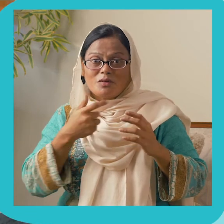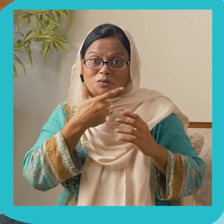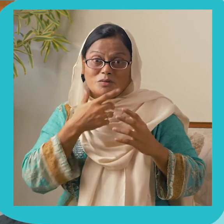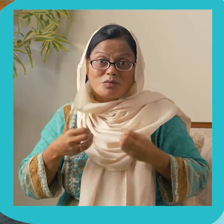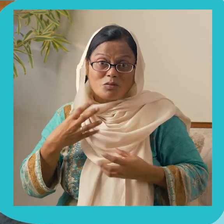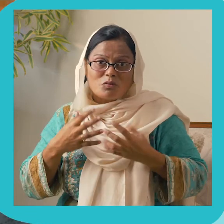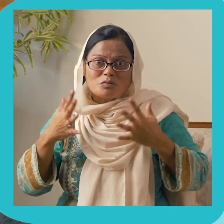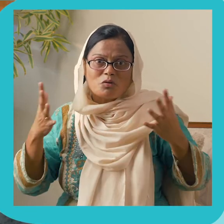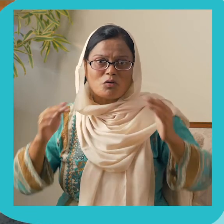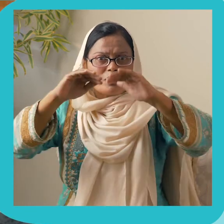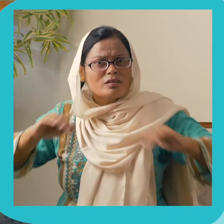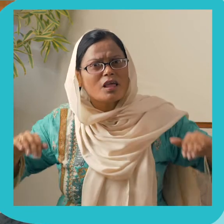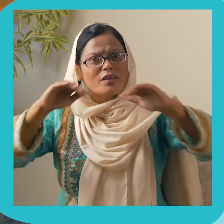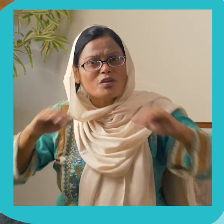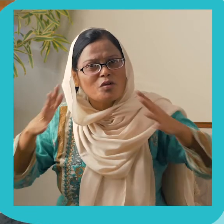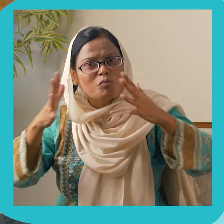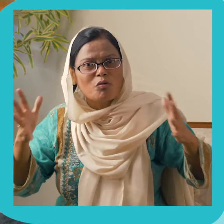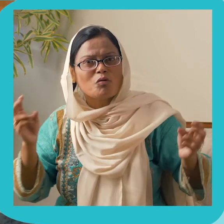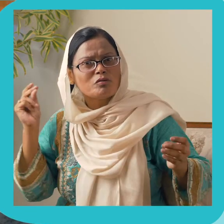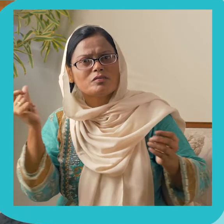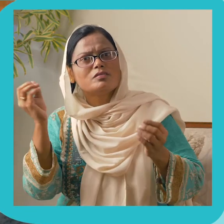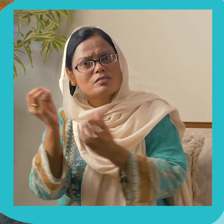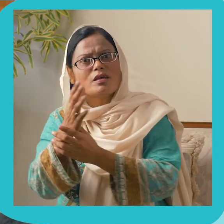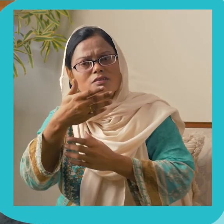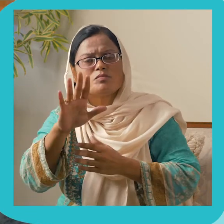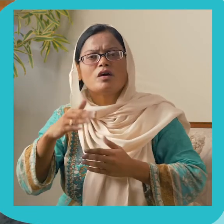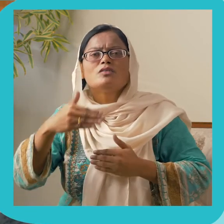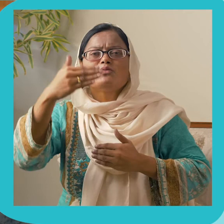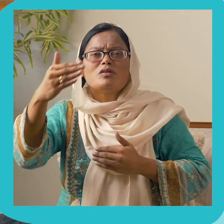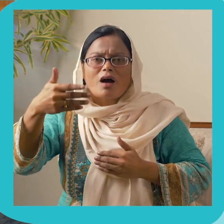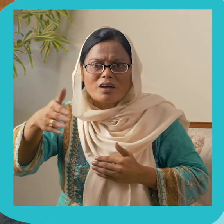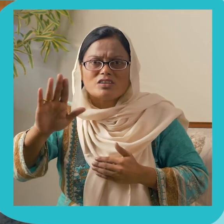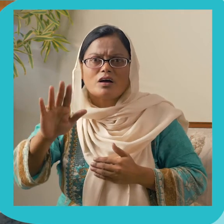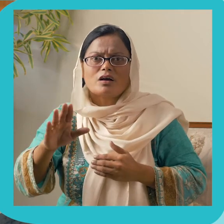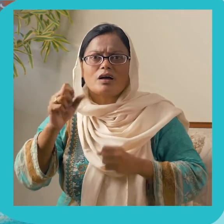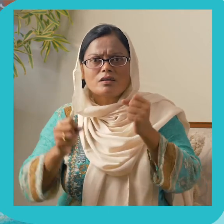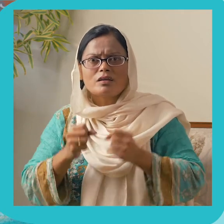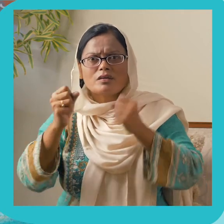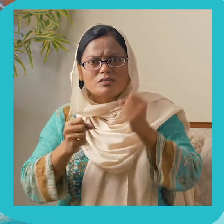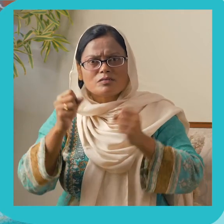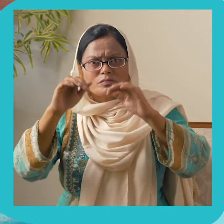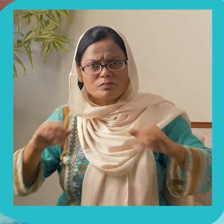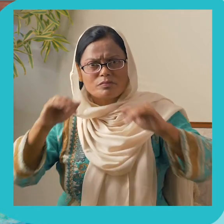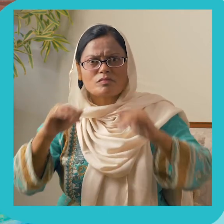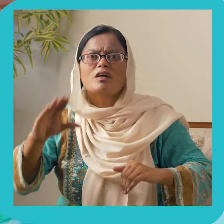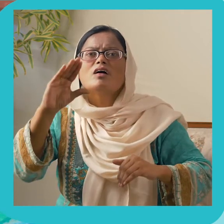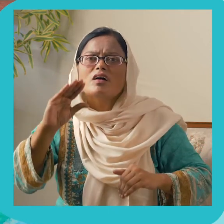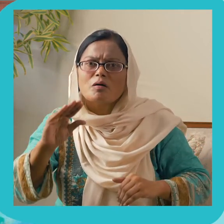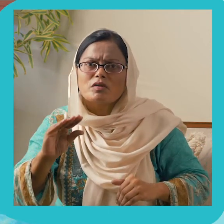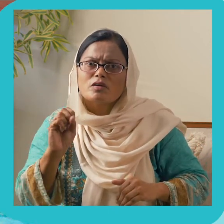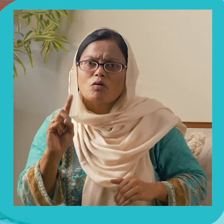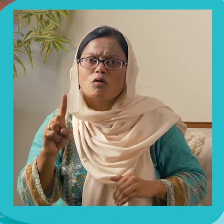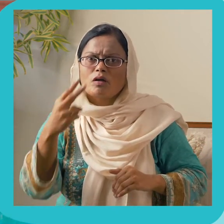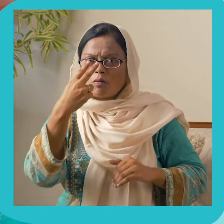मसरूर ऑलिव ने तैरने की तेज़ी पकड़ी। थोड़ा आगे जाकर उसने अपनी रफ्तार सुस्त की और मुड़कर उन माहीगीरों